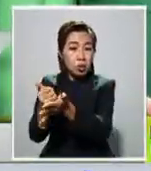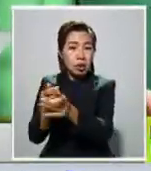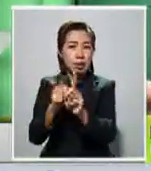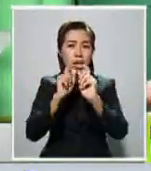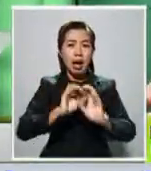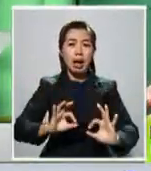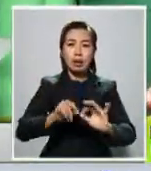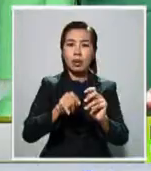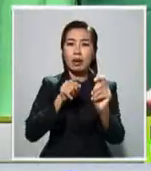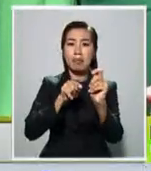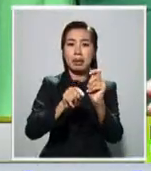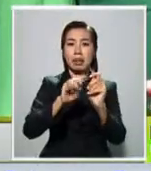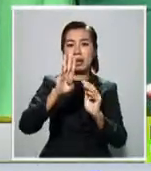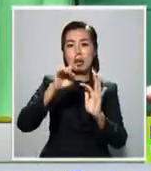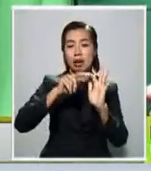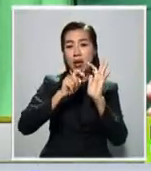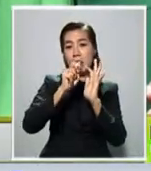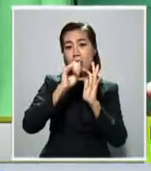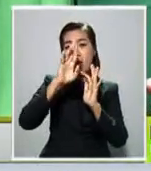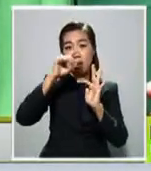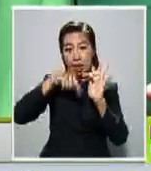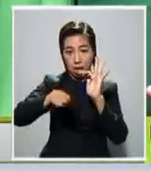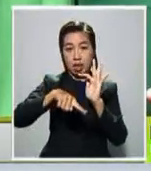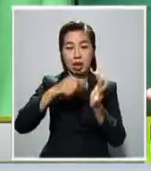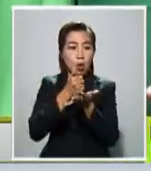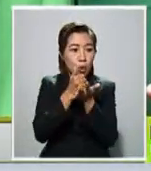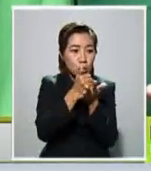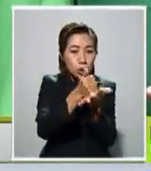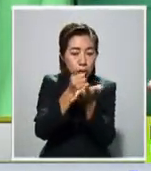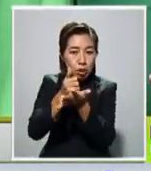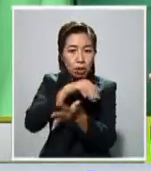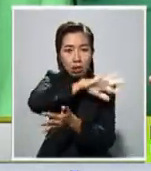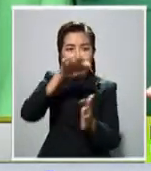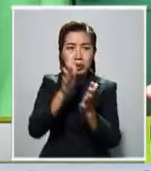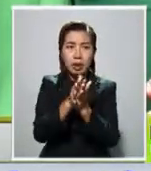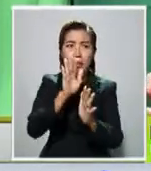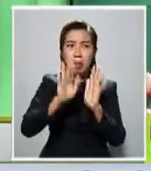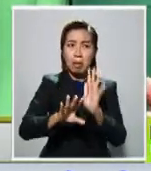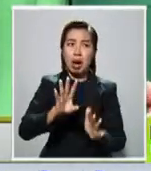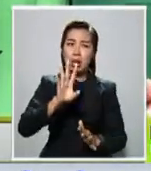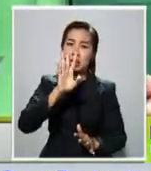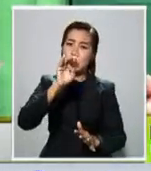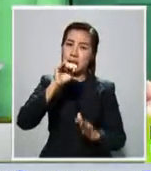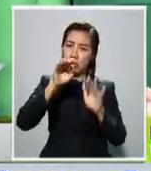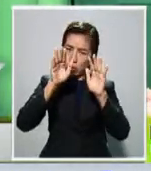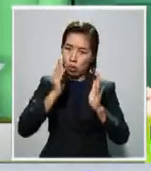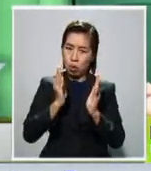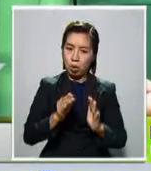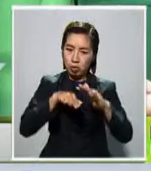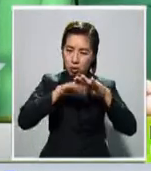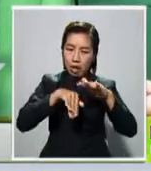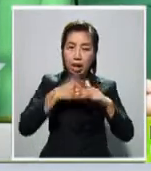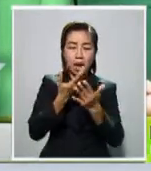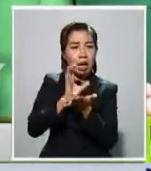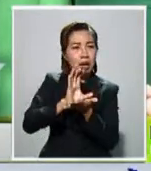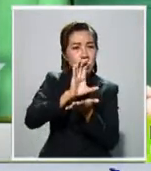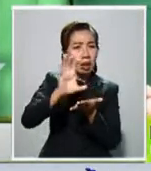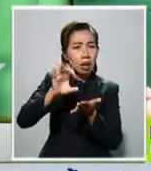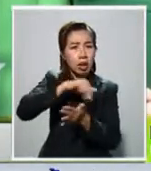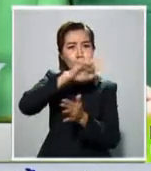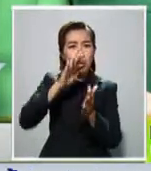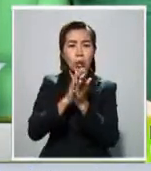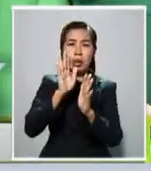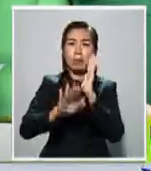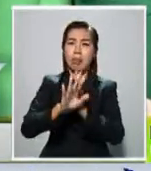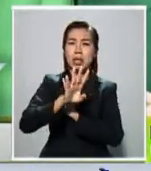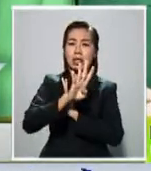ภอบ่อไร่เนี่ยเราแก้ไขไปได้อยู่ที่ประมาณเกือบ40คนนะครับวงเงินก็อยู่ที่ประ